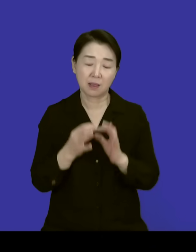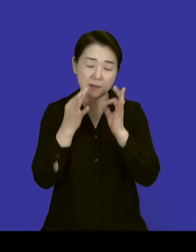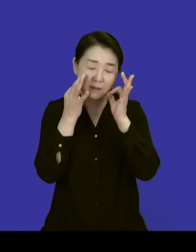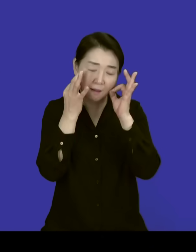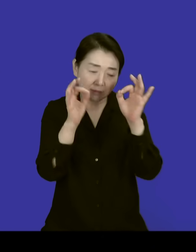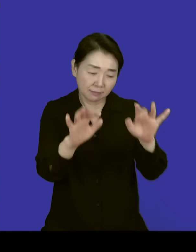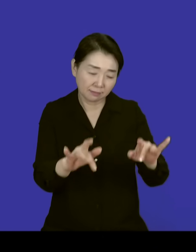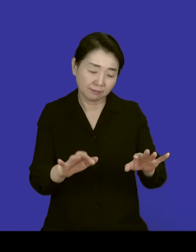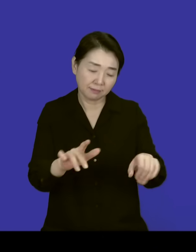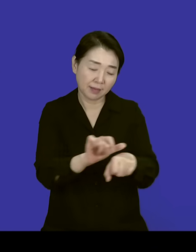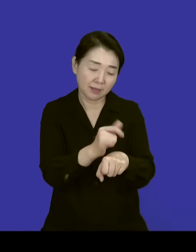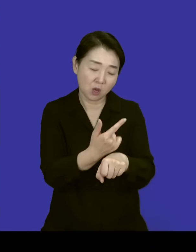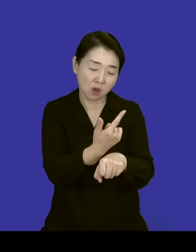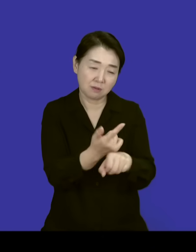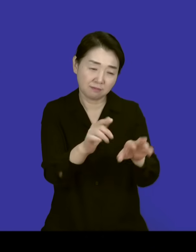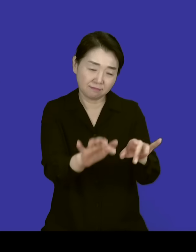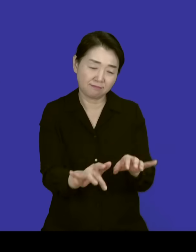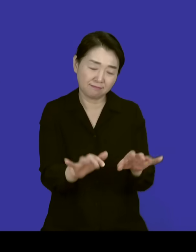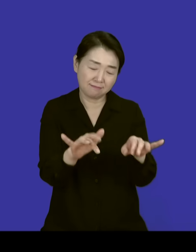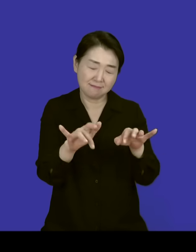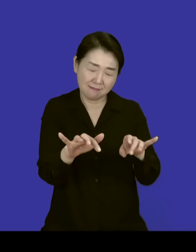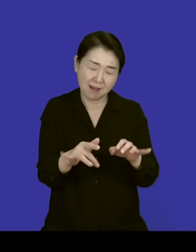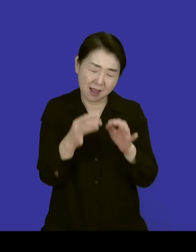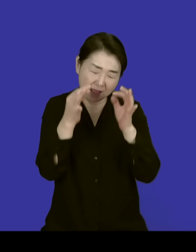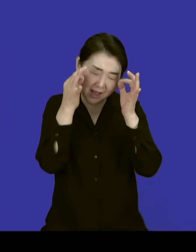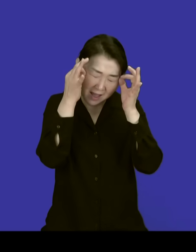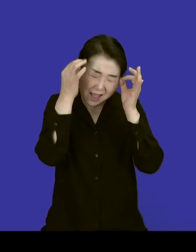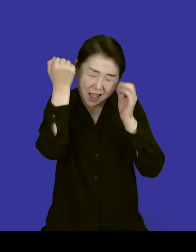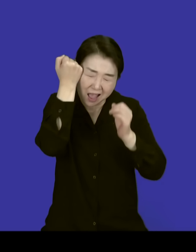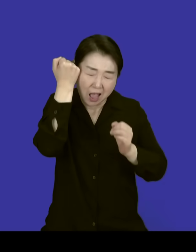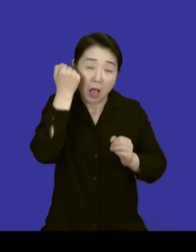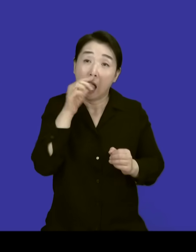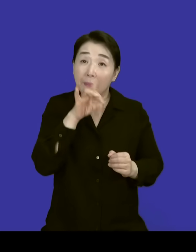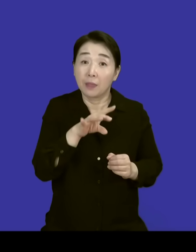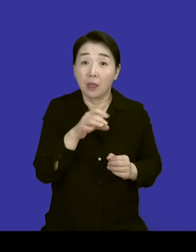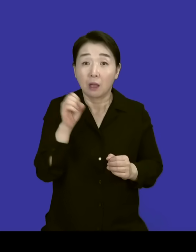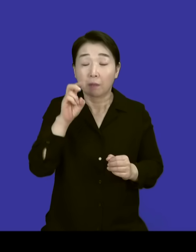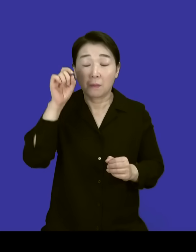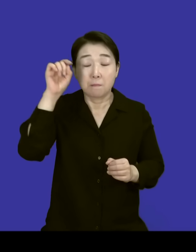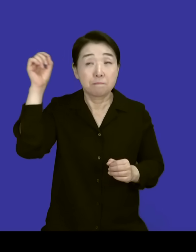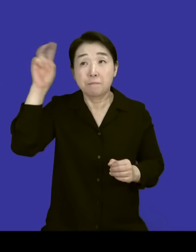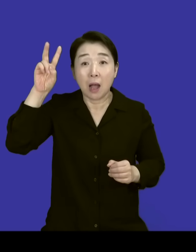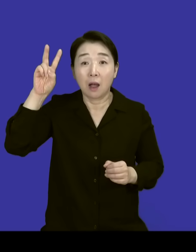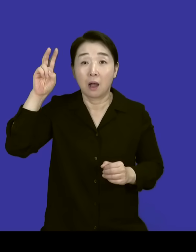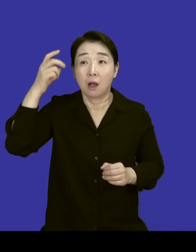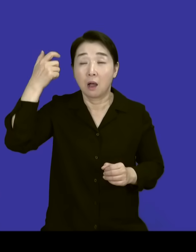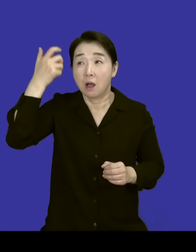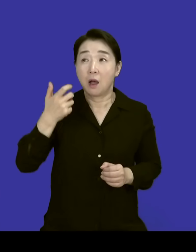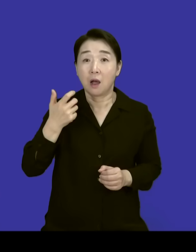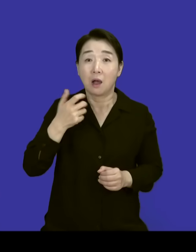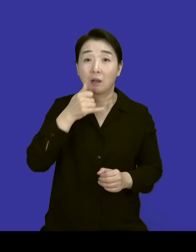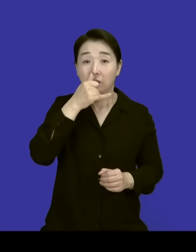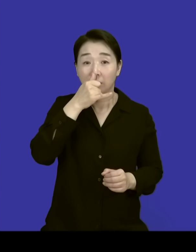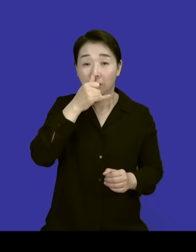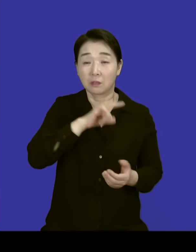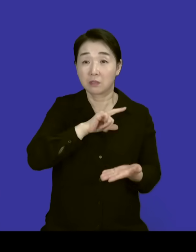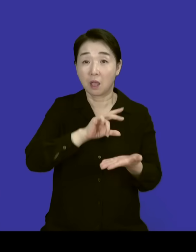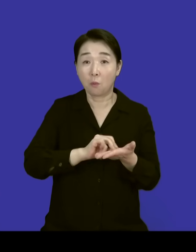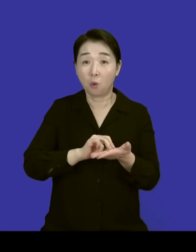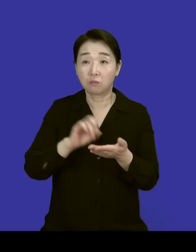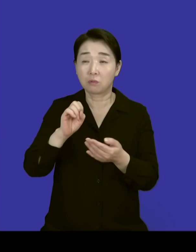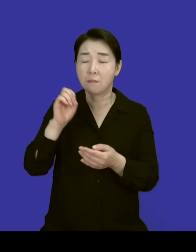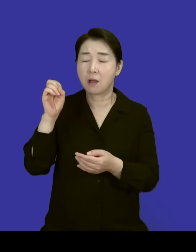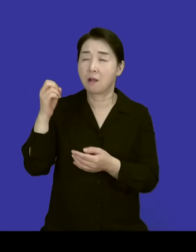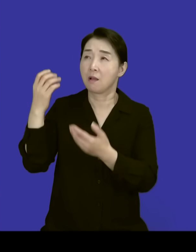노력해가지고 5시간, 6시간 동안 앉아가지고 하려고 그래도 안 나와요. 그렇죠. 근데 갑자기 그냥 앉아있다 갑자기 뭐가 팍 와요. 예. 제목부터